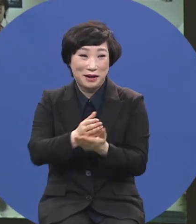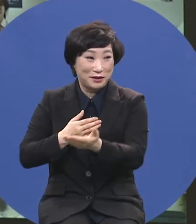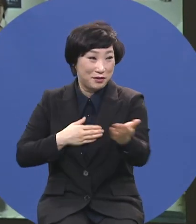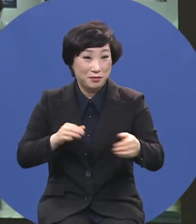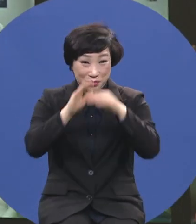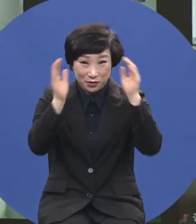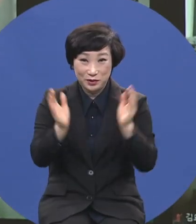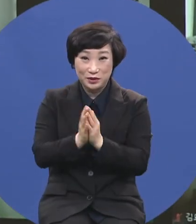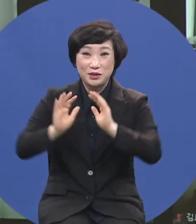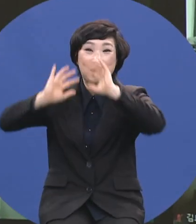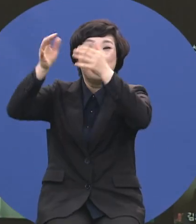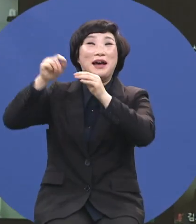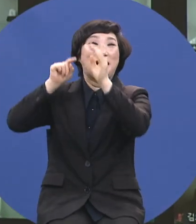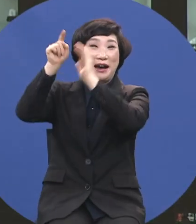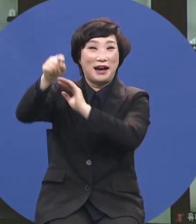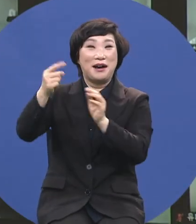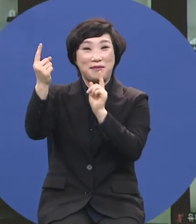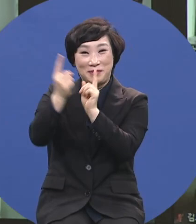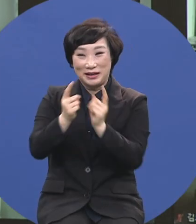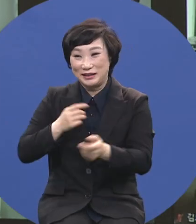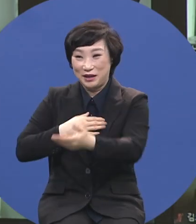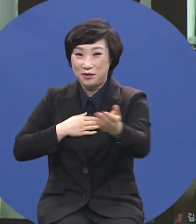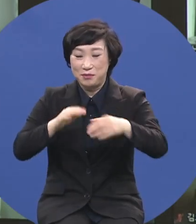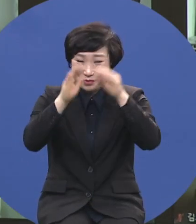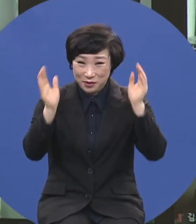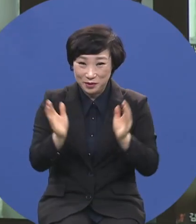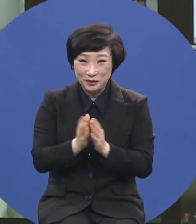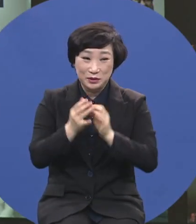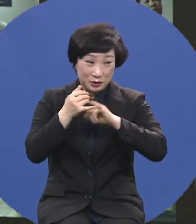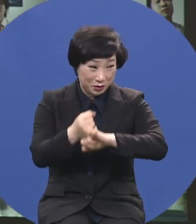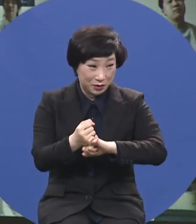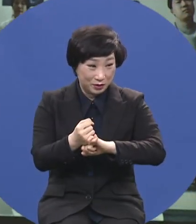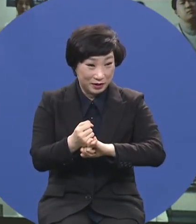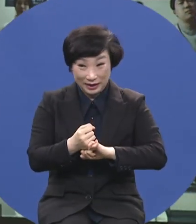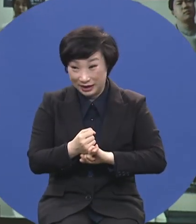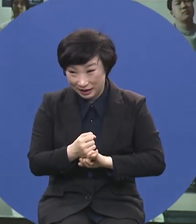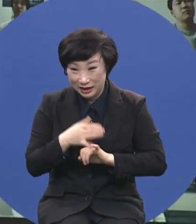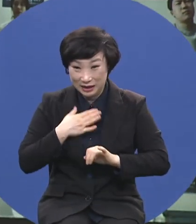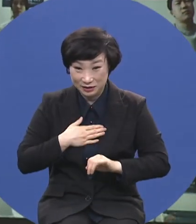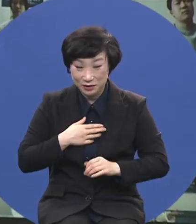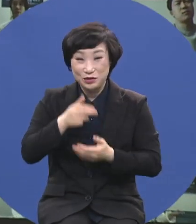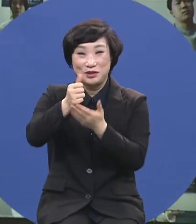참은 천국에서 만나는 여러분 다 되기를 주님의 이름으로